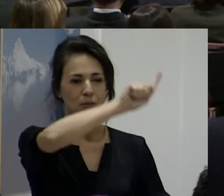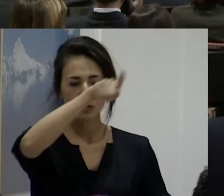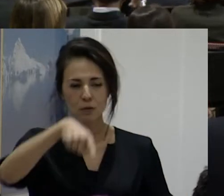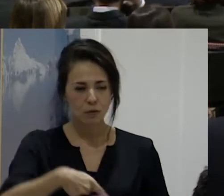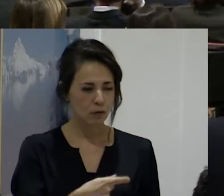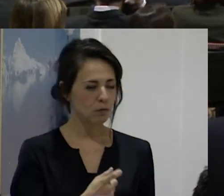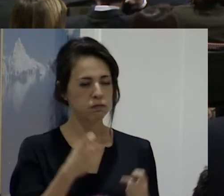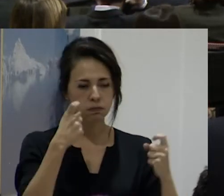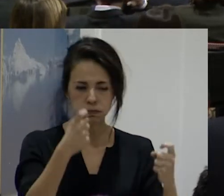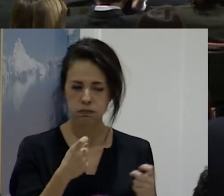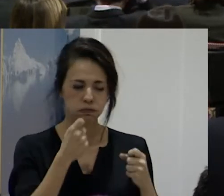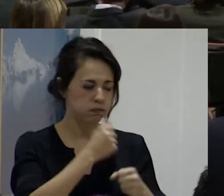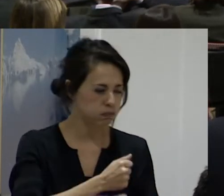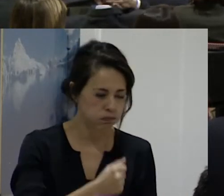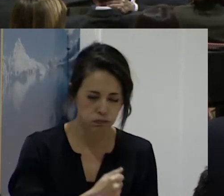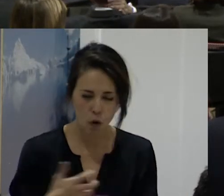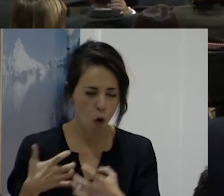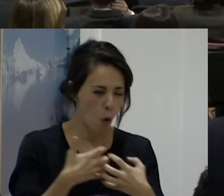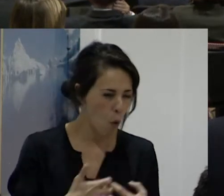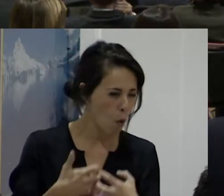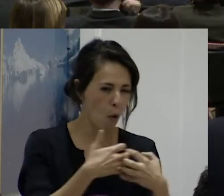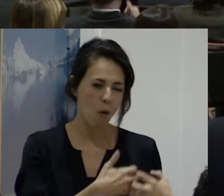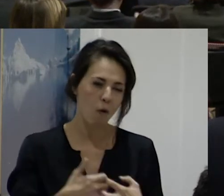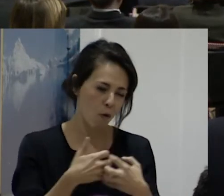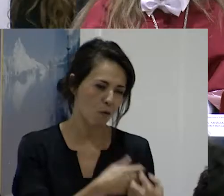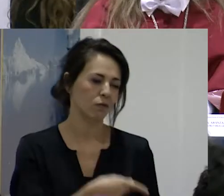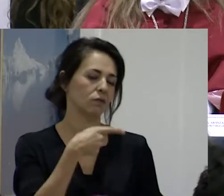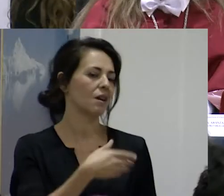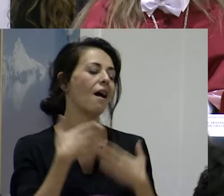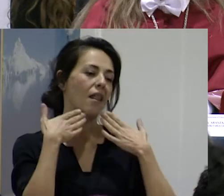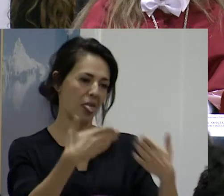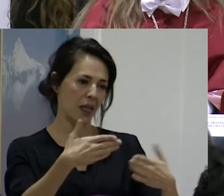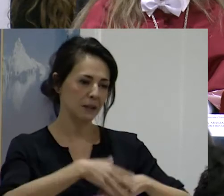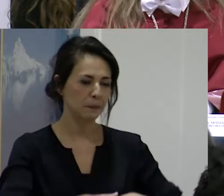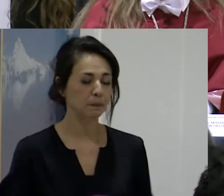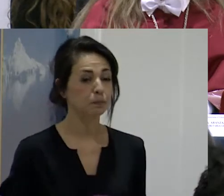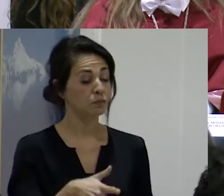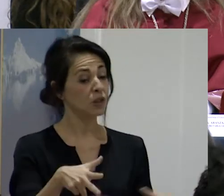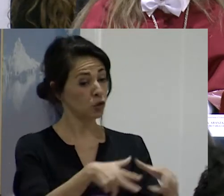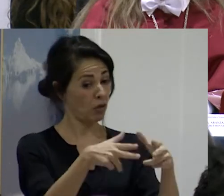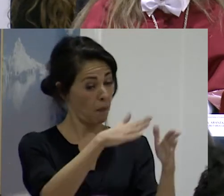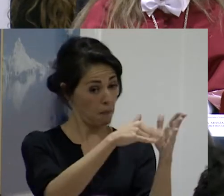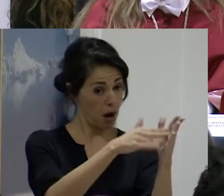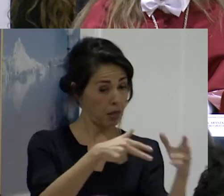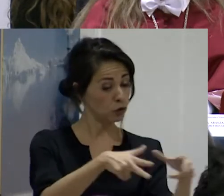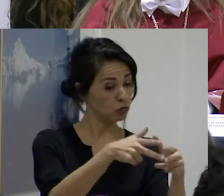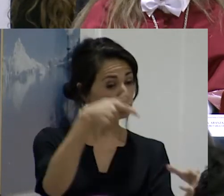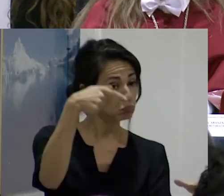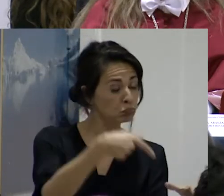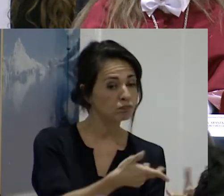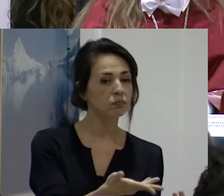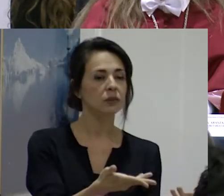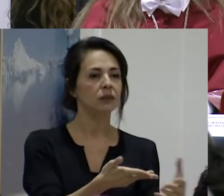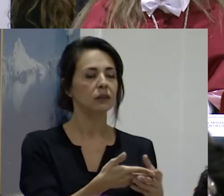sacrifici i la vostra entrega a la societat valenciana. Una societat que ha d'interpretar la